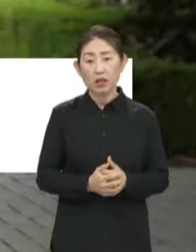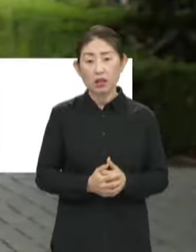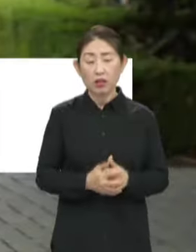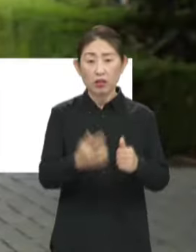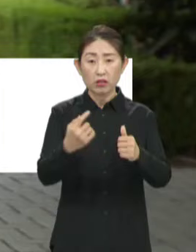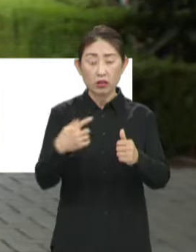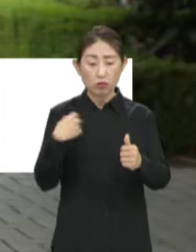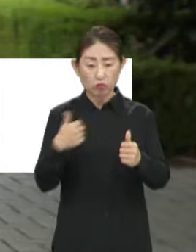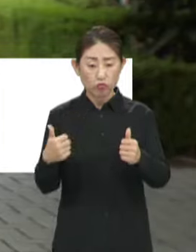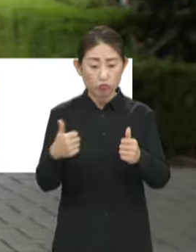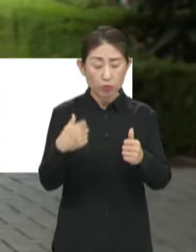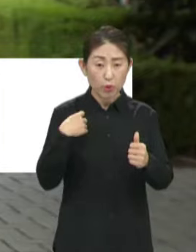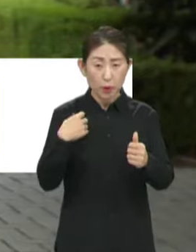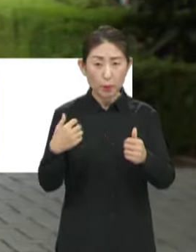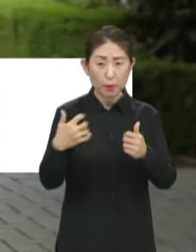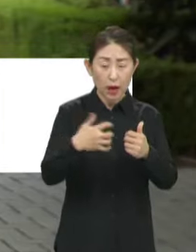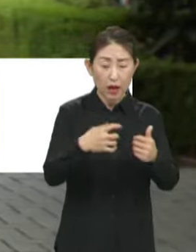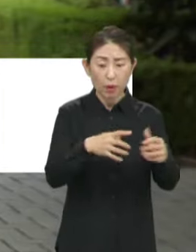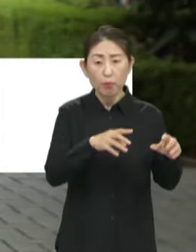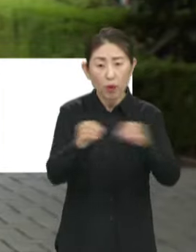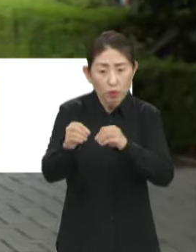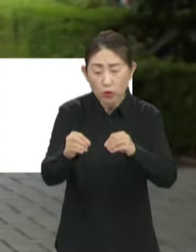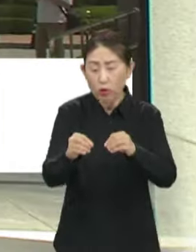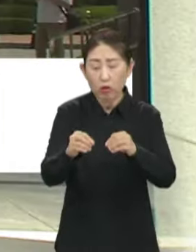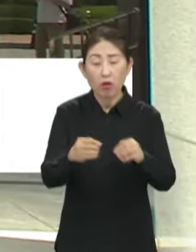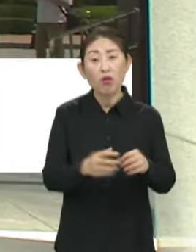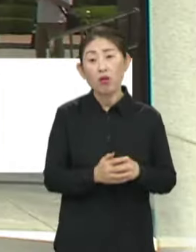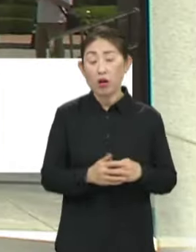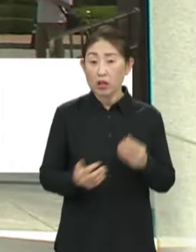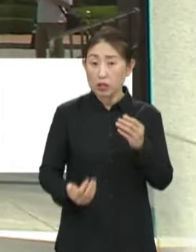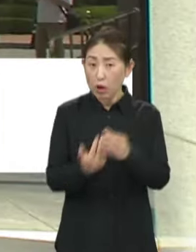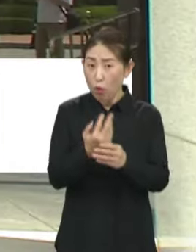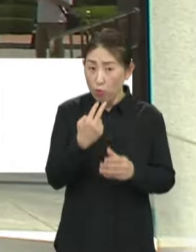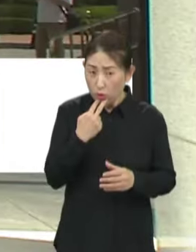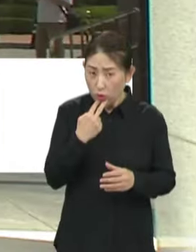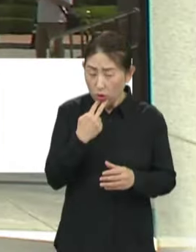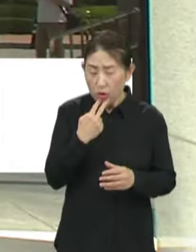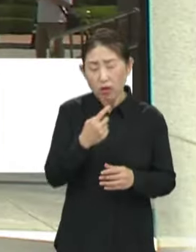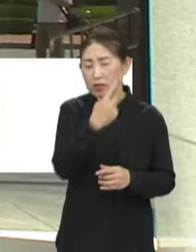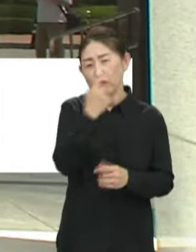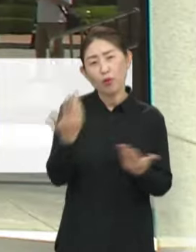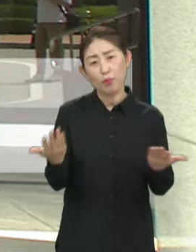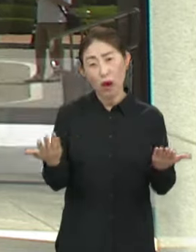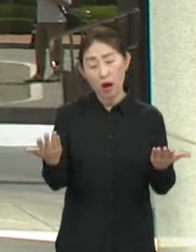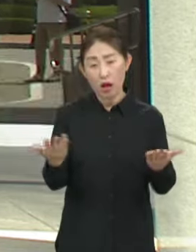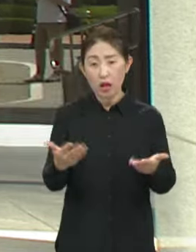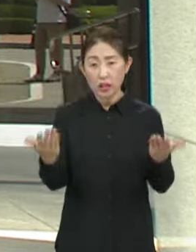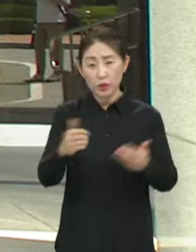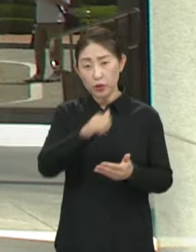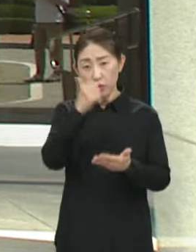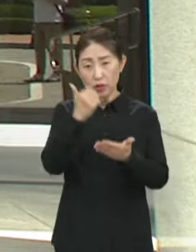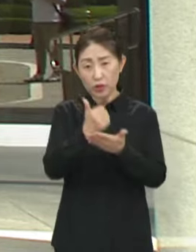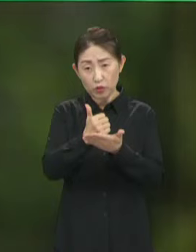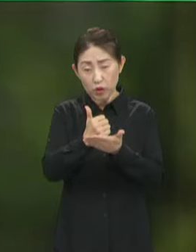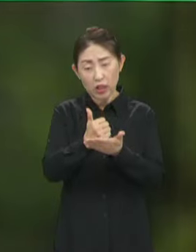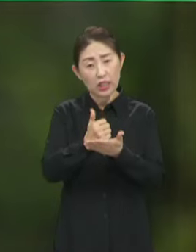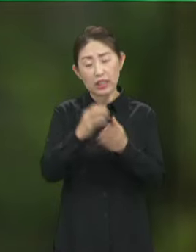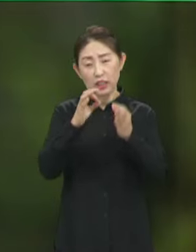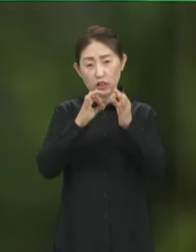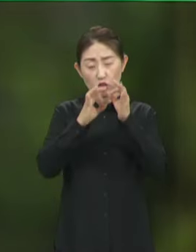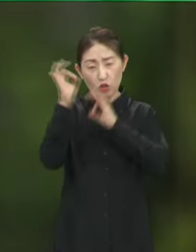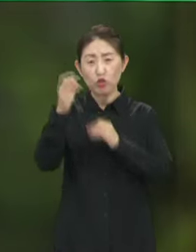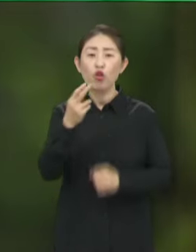센서를 설치했더라도 사고가 나지 않았을 거라고 단정할 증거가 없다며 업무상 과실치사 혐의를 기각하고